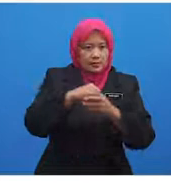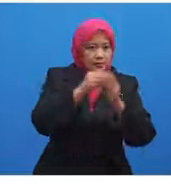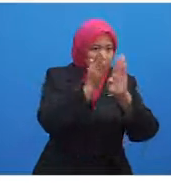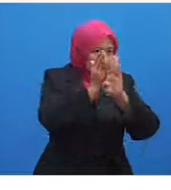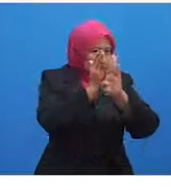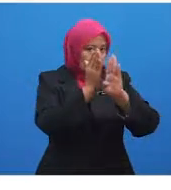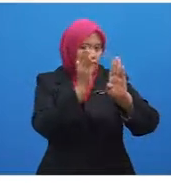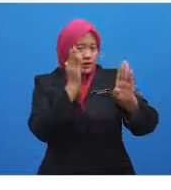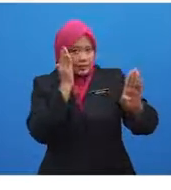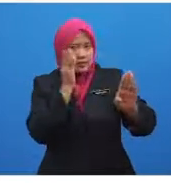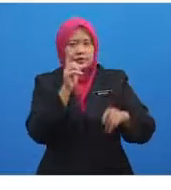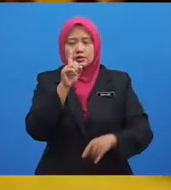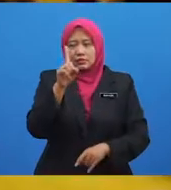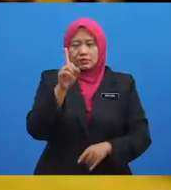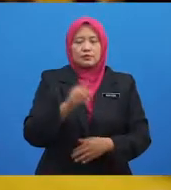dalam setiap rangkap.